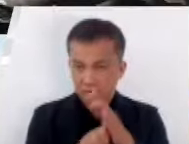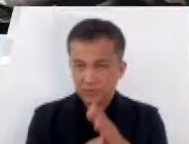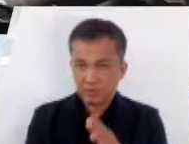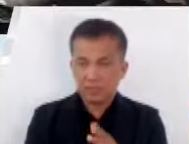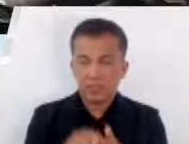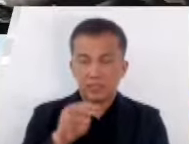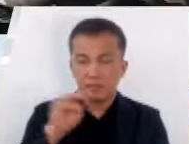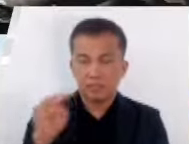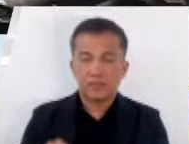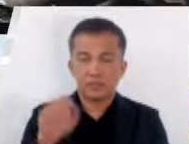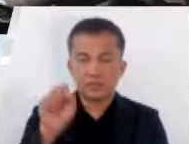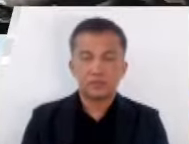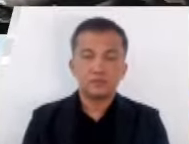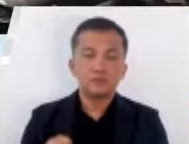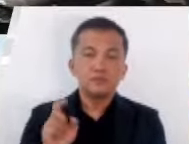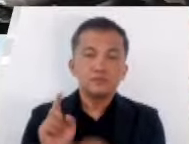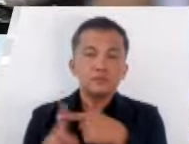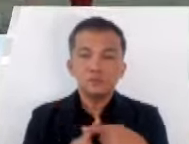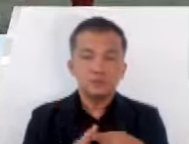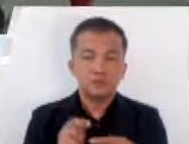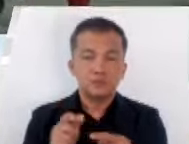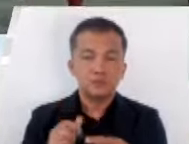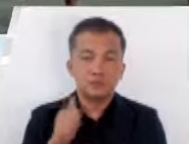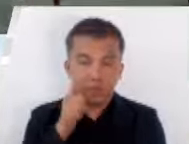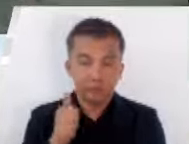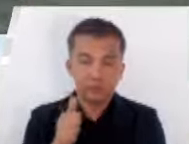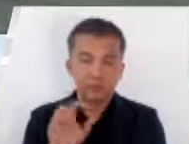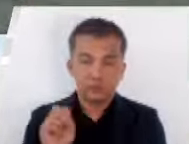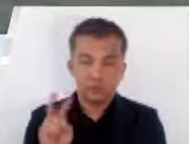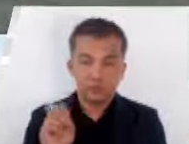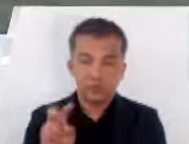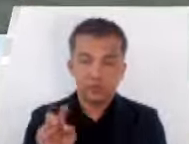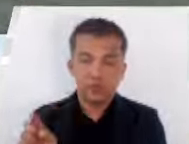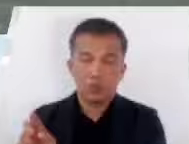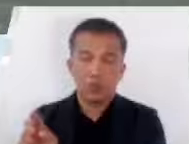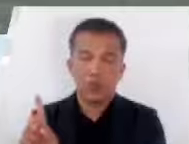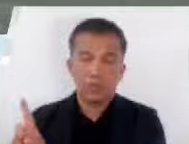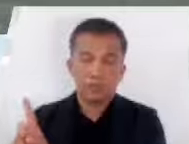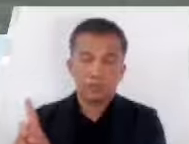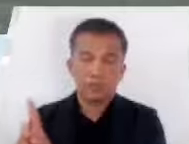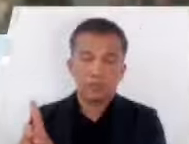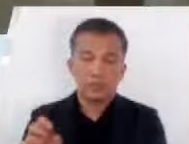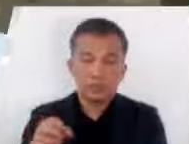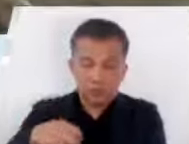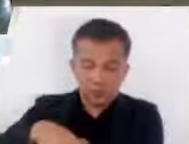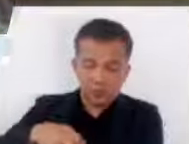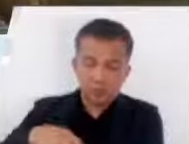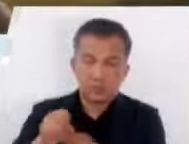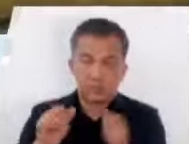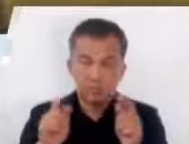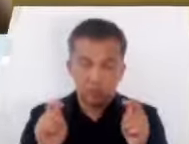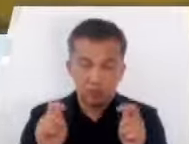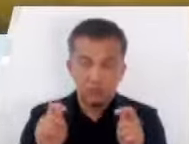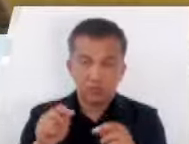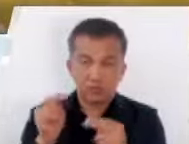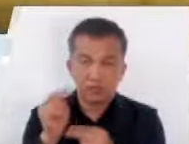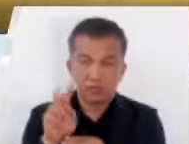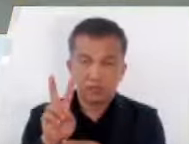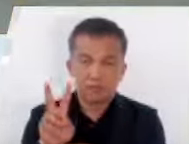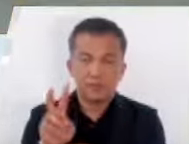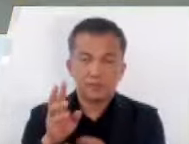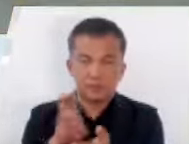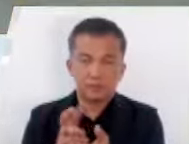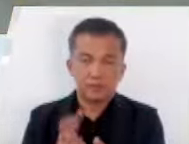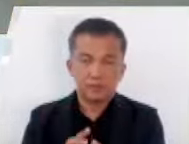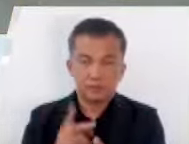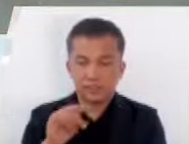simula bukas 12:01 ng umaga hanggang 12 midnight ng Sabado, November 2, may mga parte ng Kalayaan Avenue,